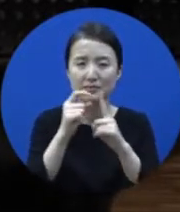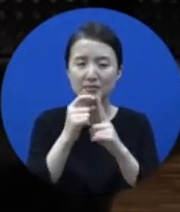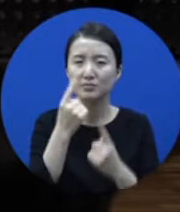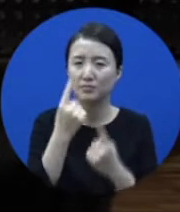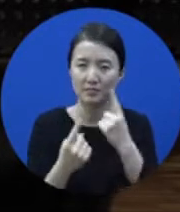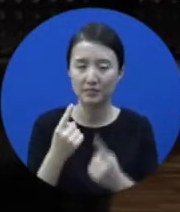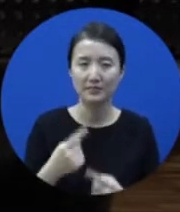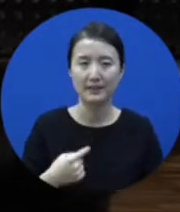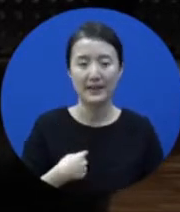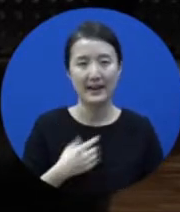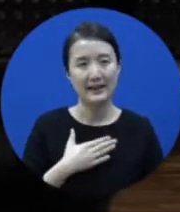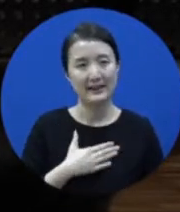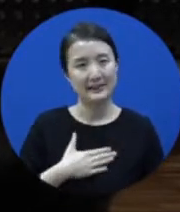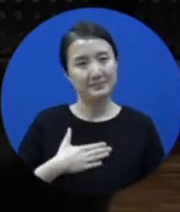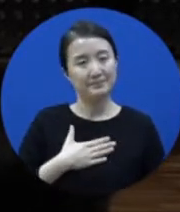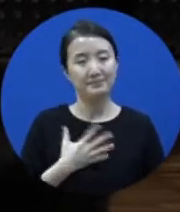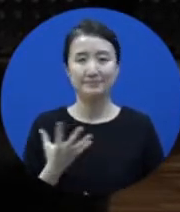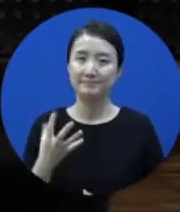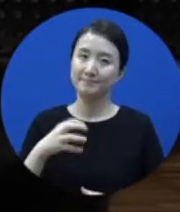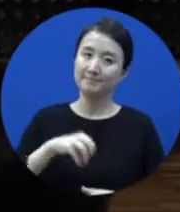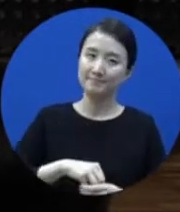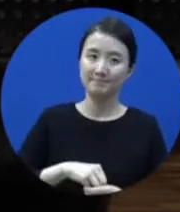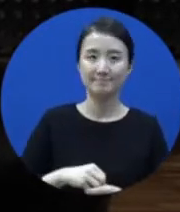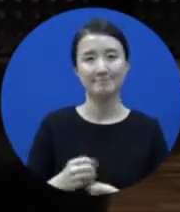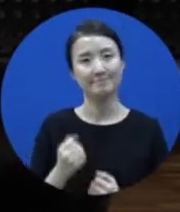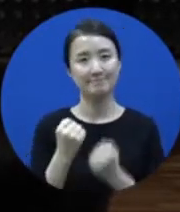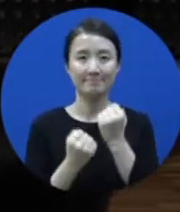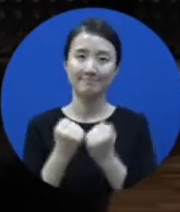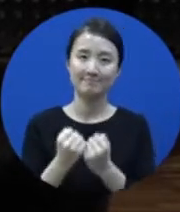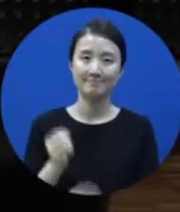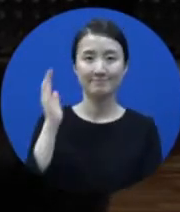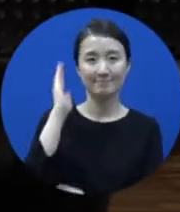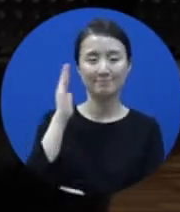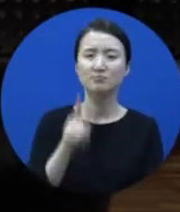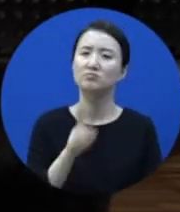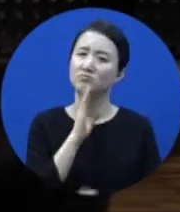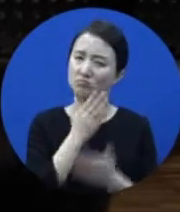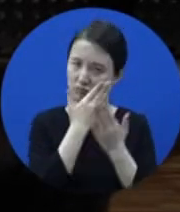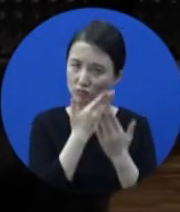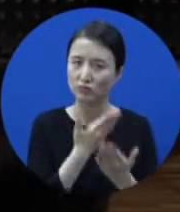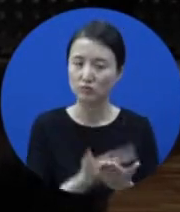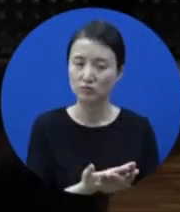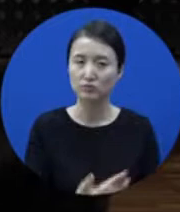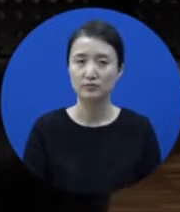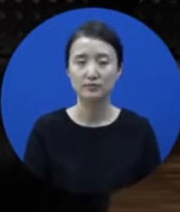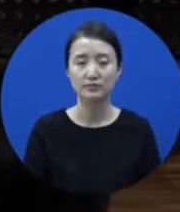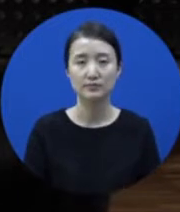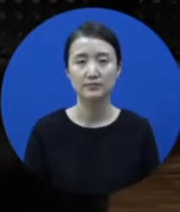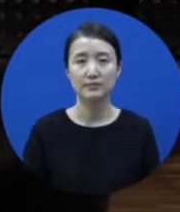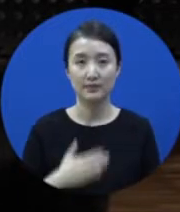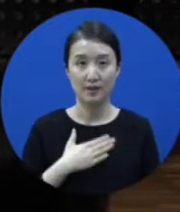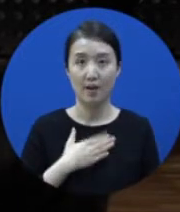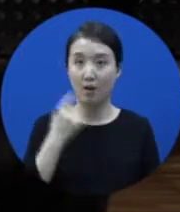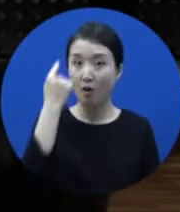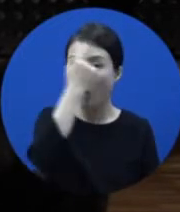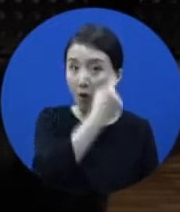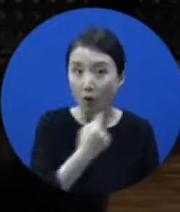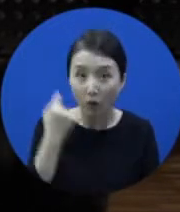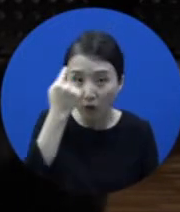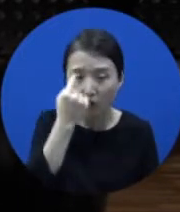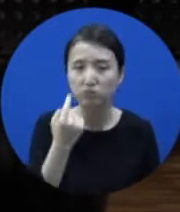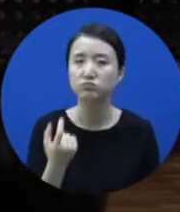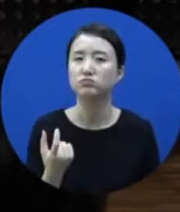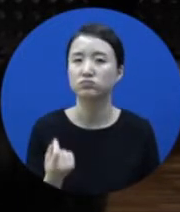기분을 담는 거. 그래서 여러분 오늘 제 강의 다 잊으셔도 좋은데요. 내 얼굴은 나라는 컨텐츠를 담는